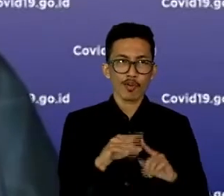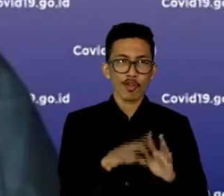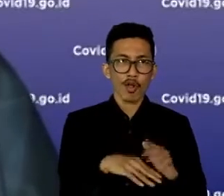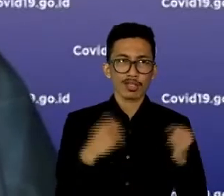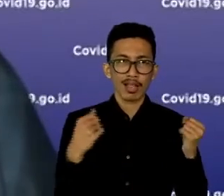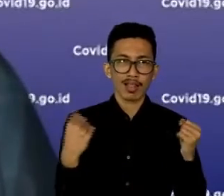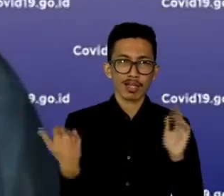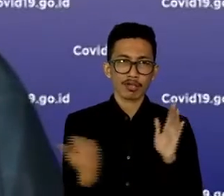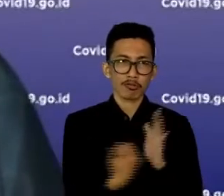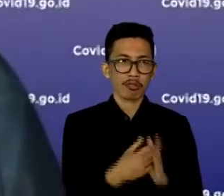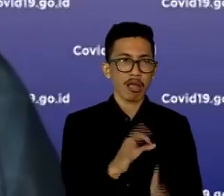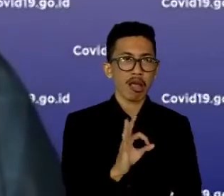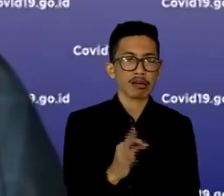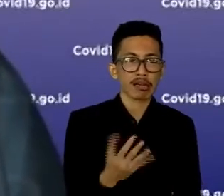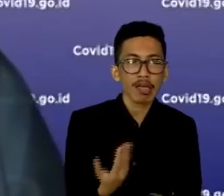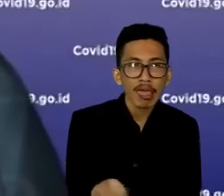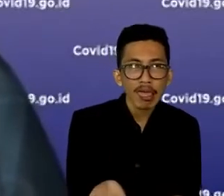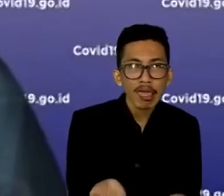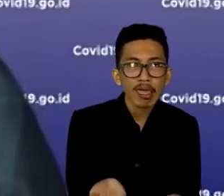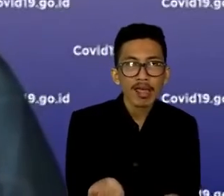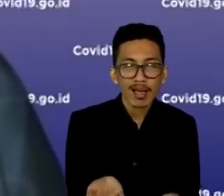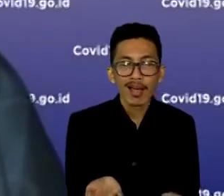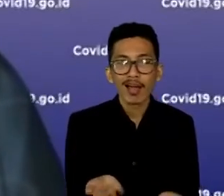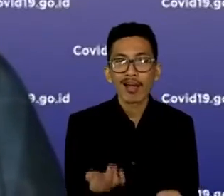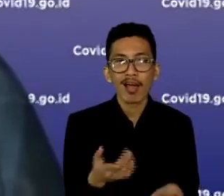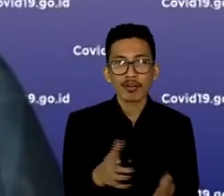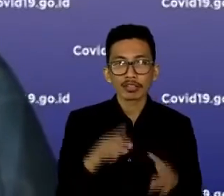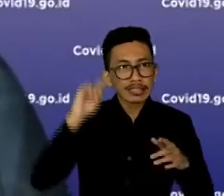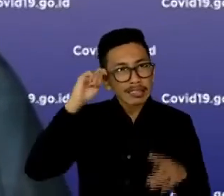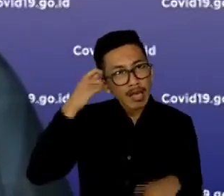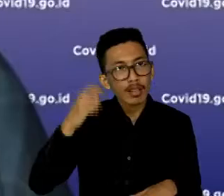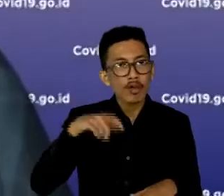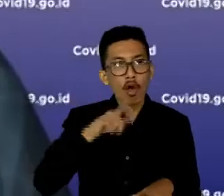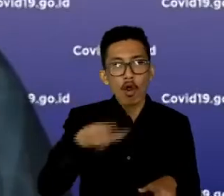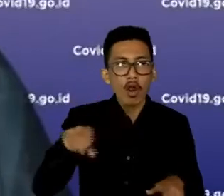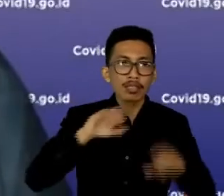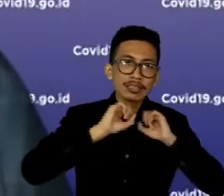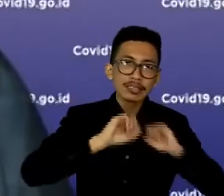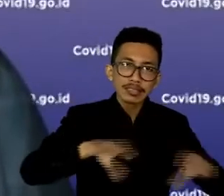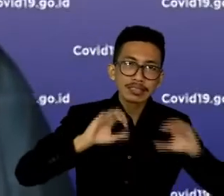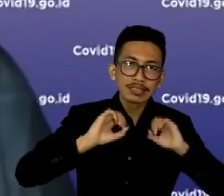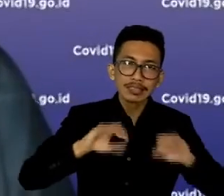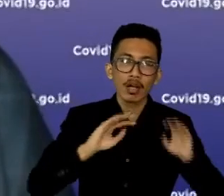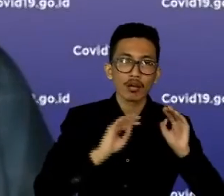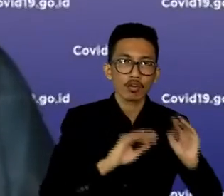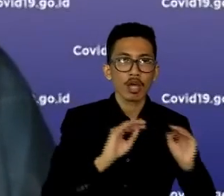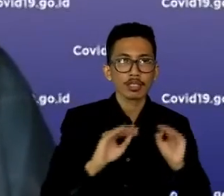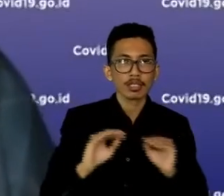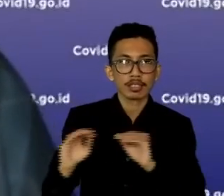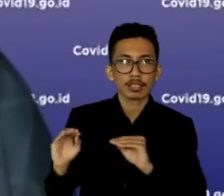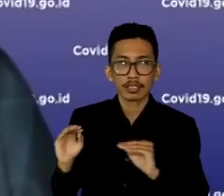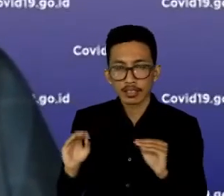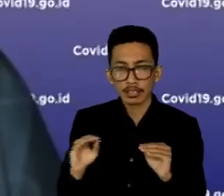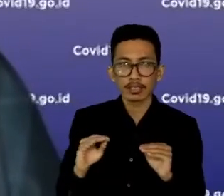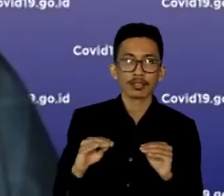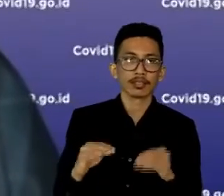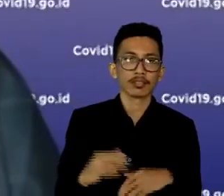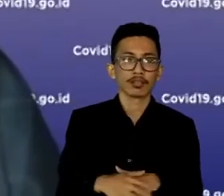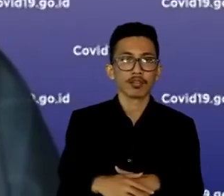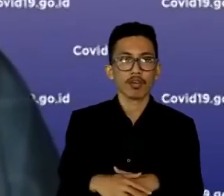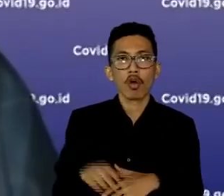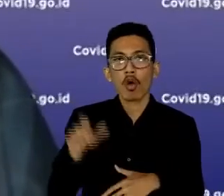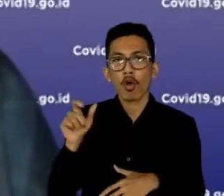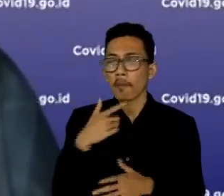angka-angka yang tadi, jadi tetap juga perlu kita ingatkan kembali orang-orang di sekitar kita, diedukasi terus, menggandeng tokoh masyarakat,